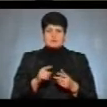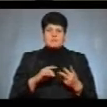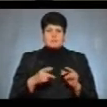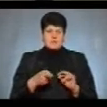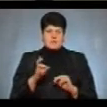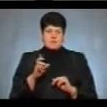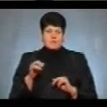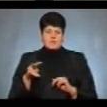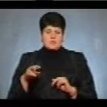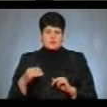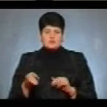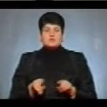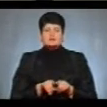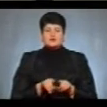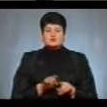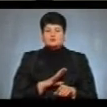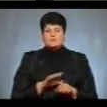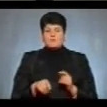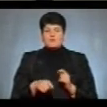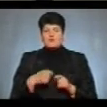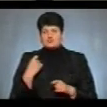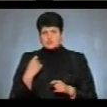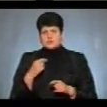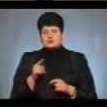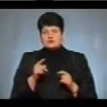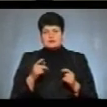бюлетень. Також були порушення, скажімо так, щодо